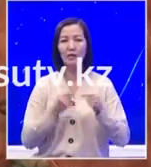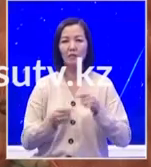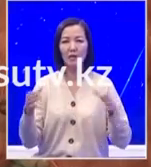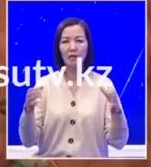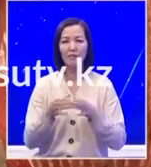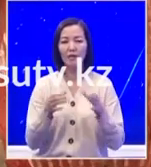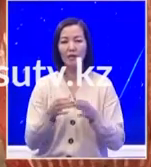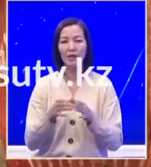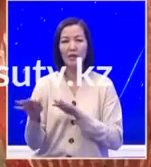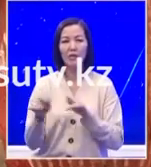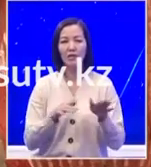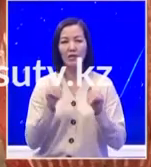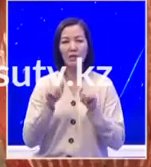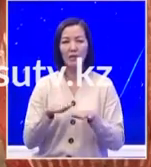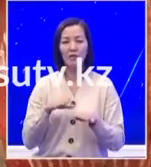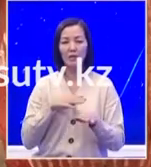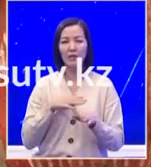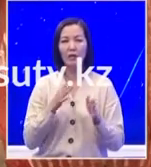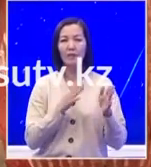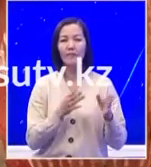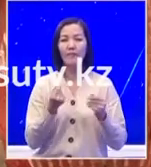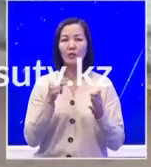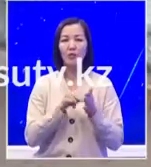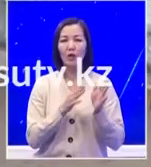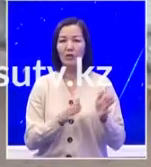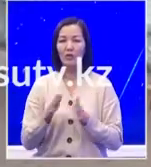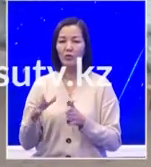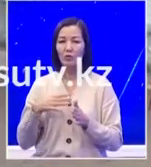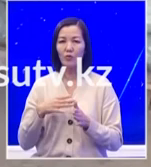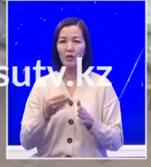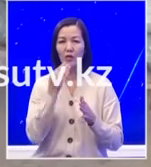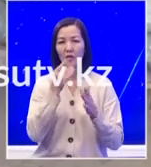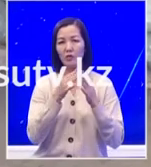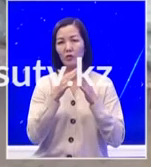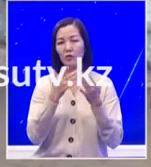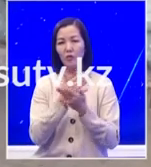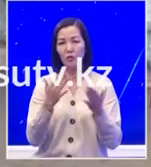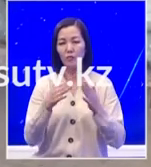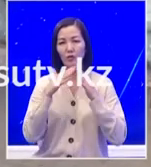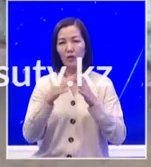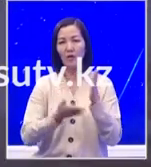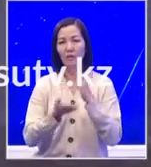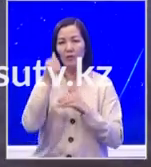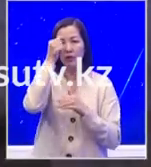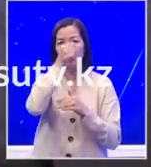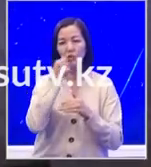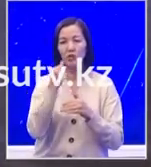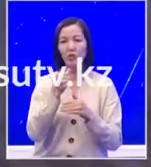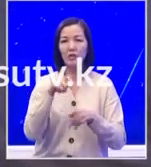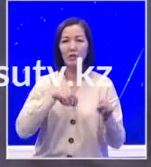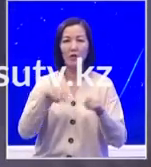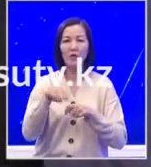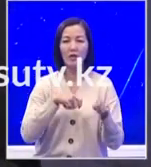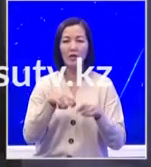корпорациясымен бірқатар шаралар қабылданды. Тұрақтандыру қоры әлеуметтік маңызды азық-түліктермен толтырылса, былтырдан бастап өңірдегі тауар